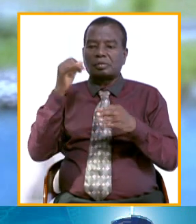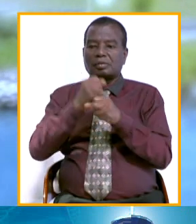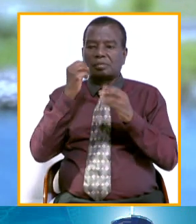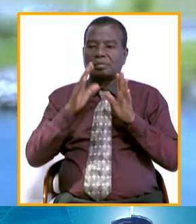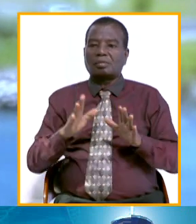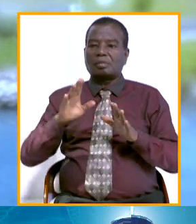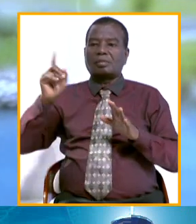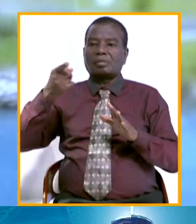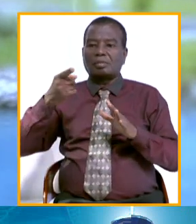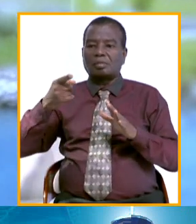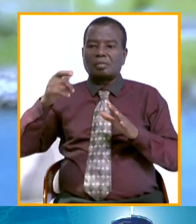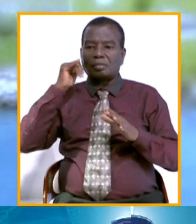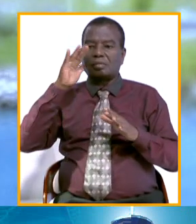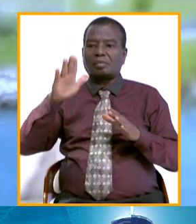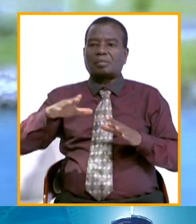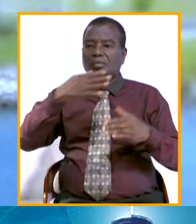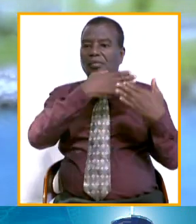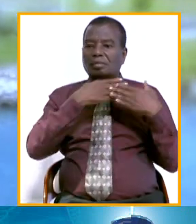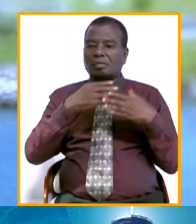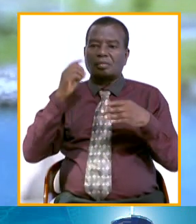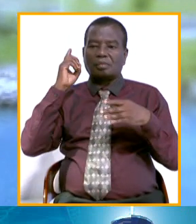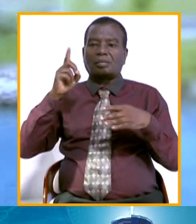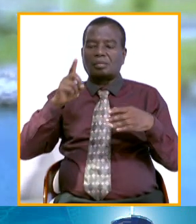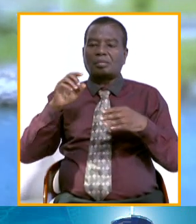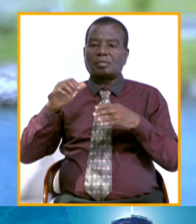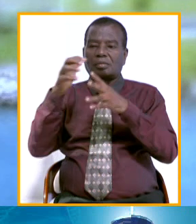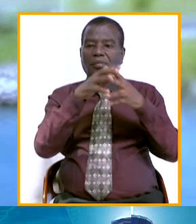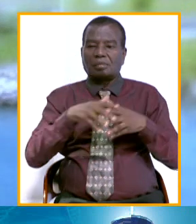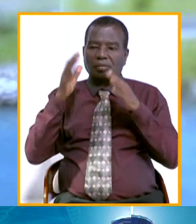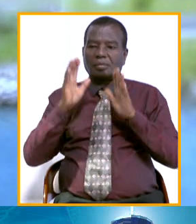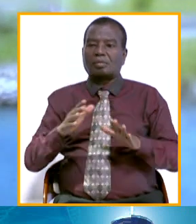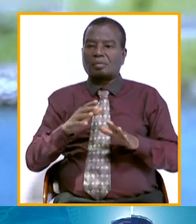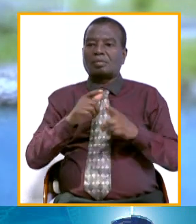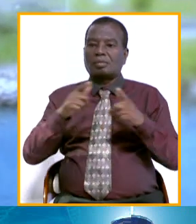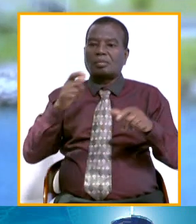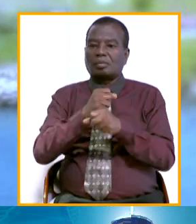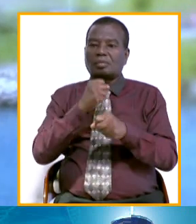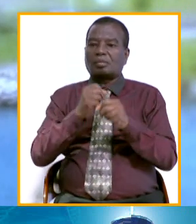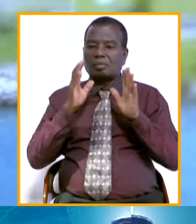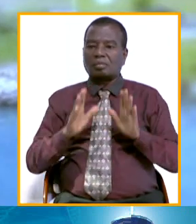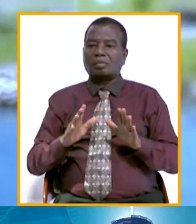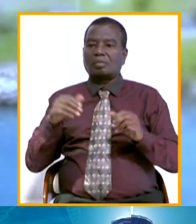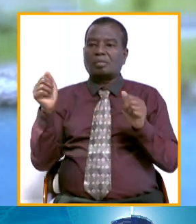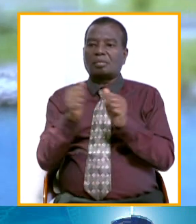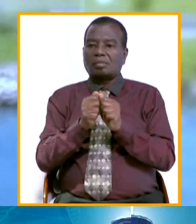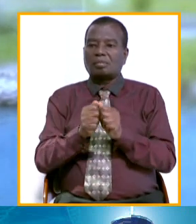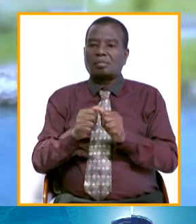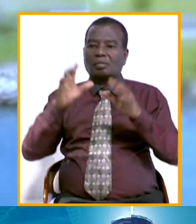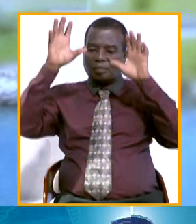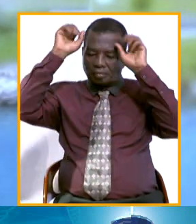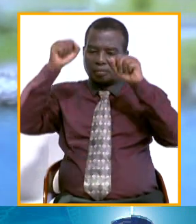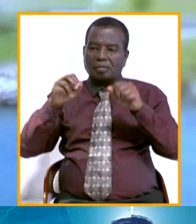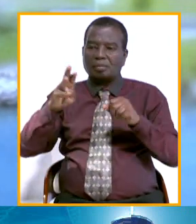américaine, première femme chef de la diplomatie américaine et pilier de l'administration des États-Unis d'Amérique sous le président Bill